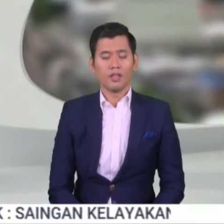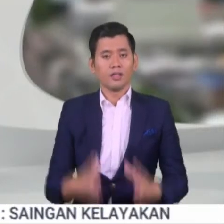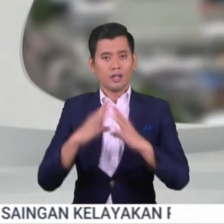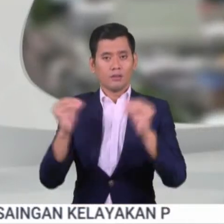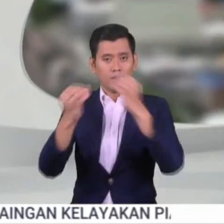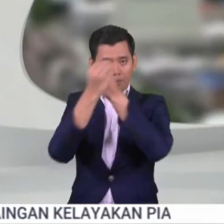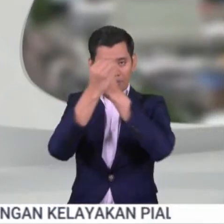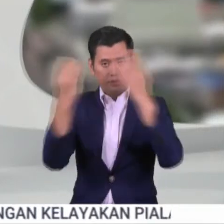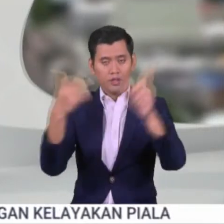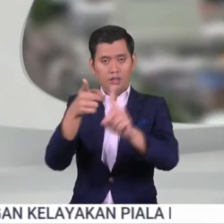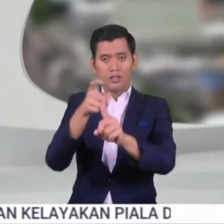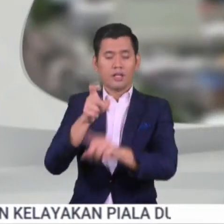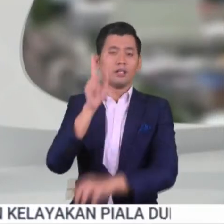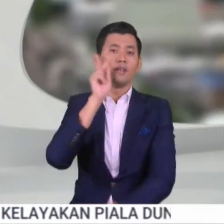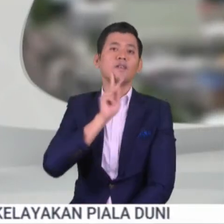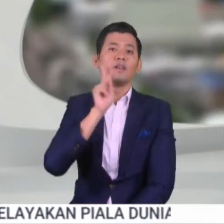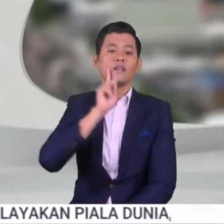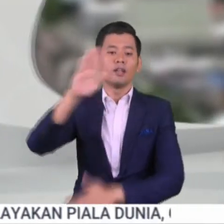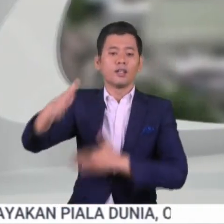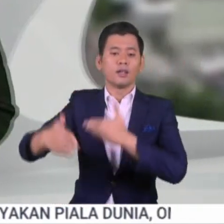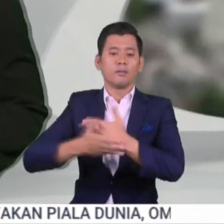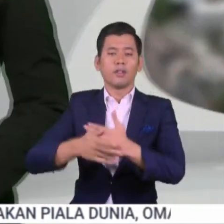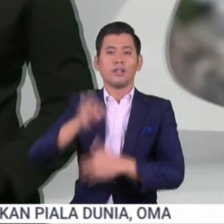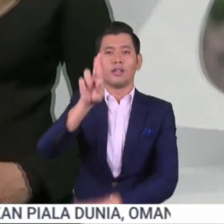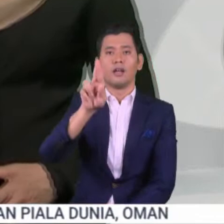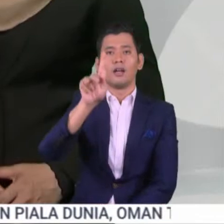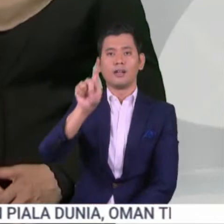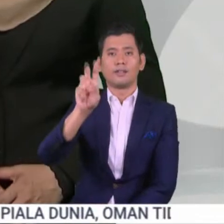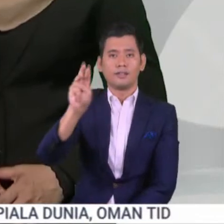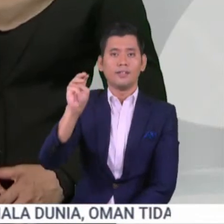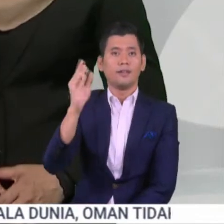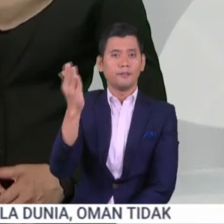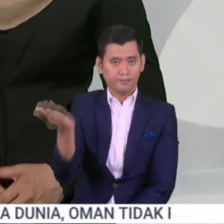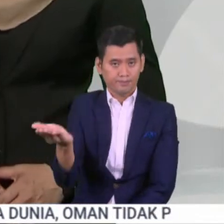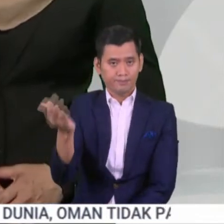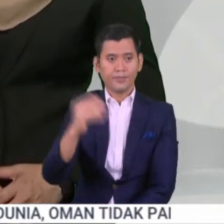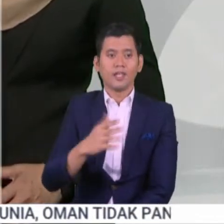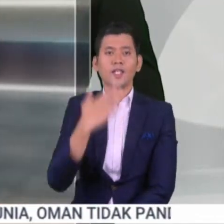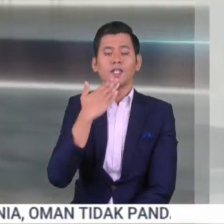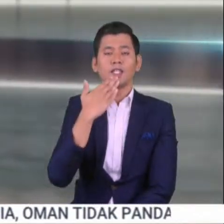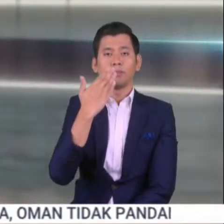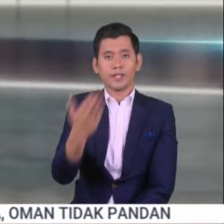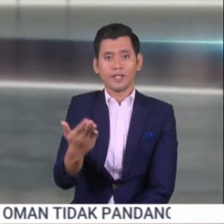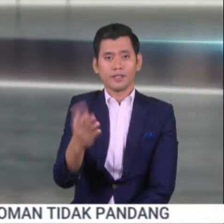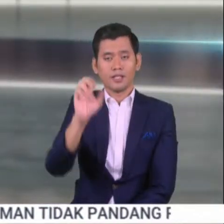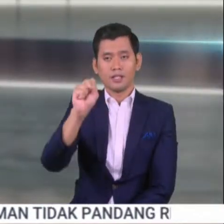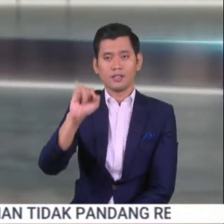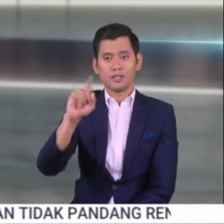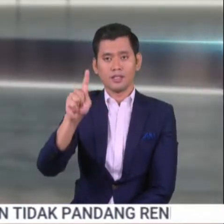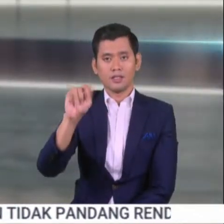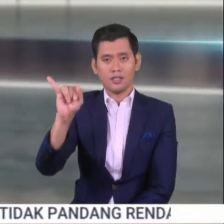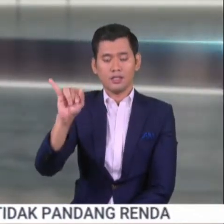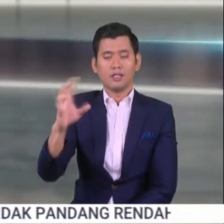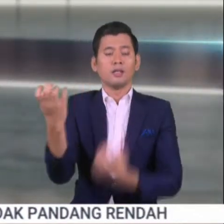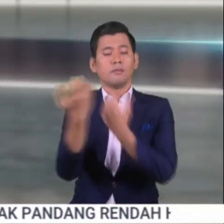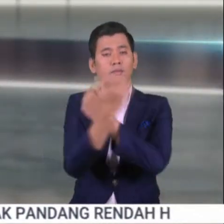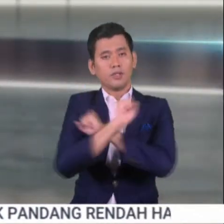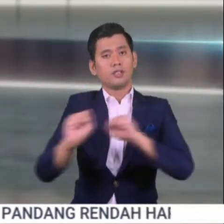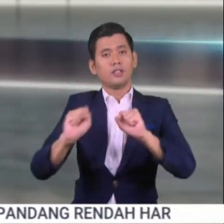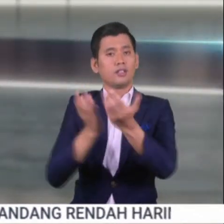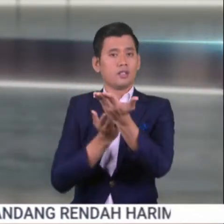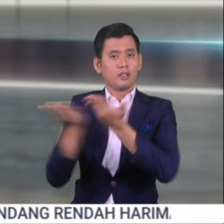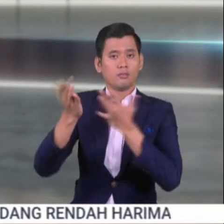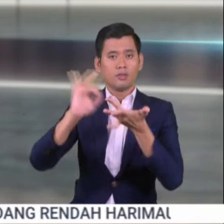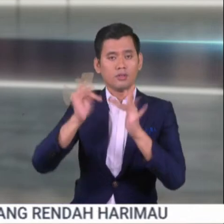Sekian paparan berita dari Kedah. Kembali ke Angkasa Puri. Terima kasih, Siti. Menyediakan akses